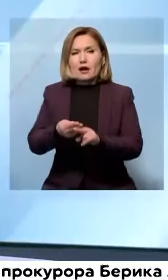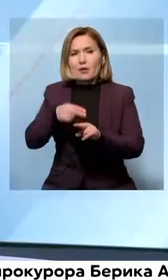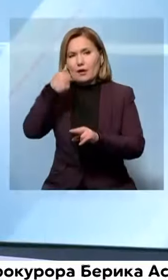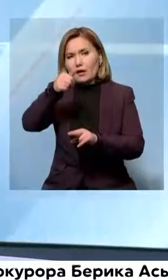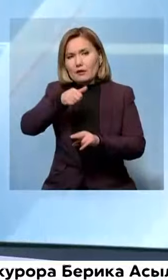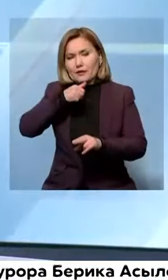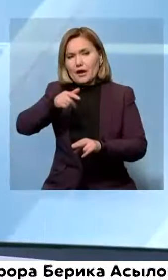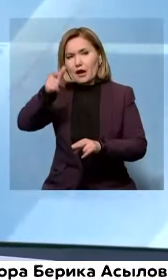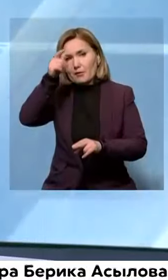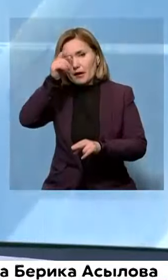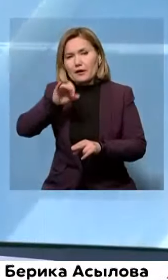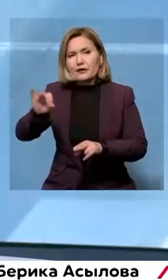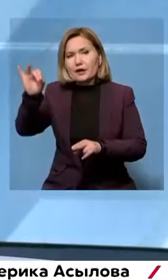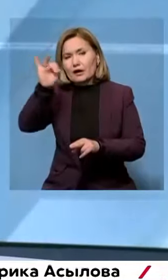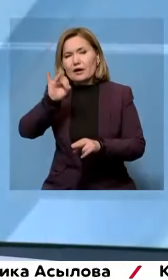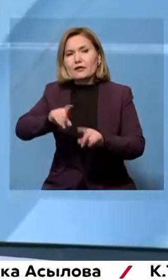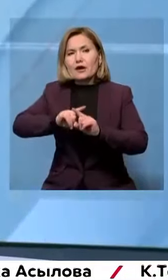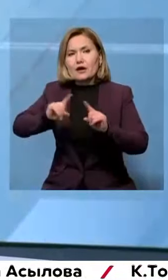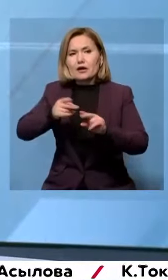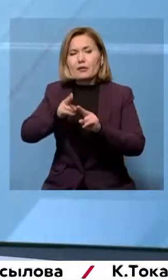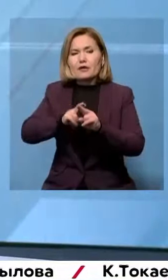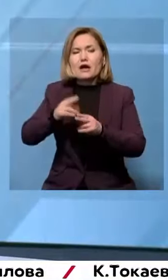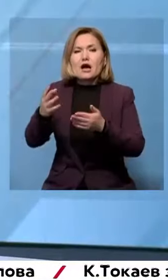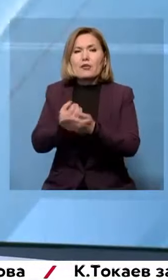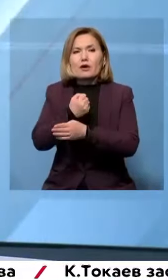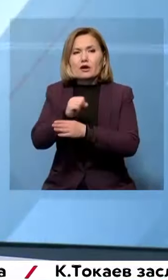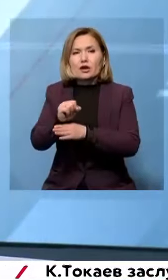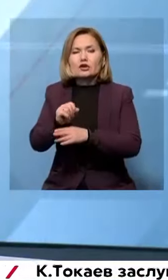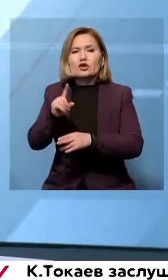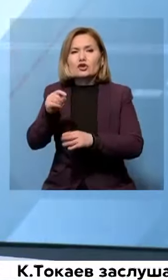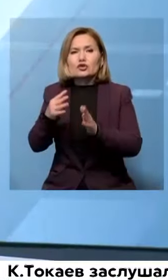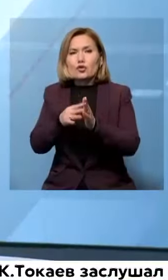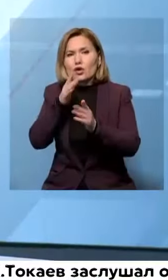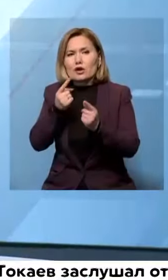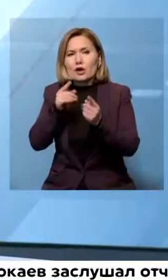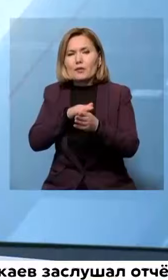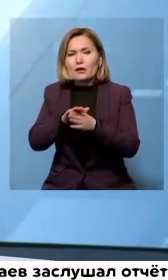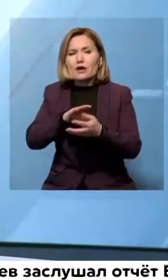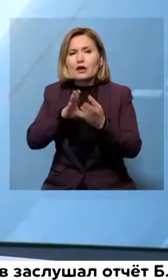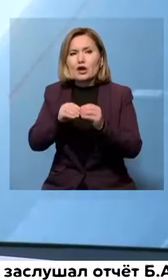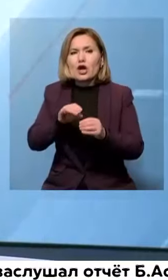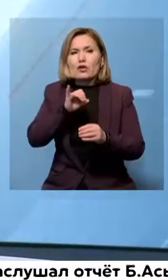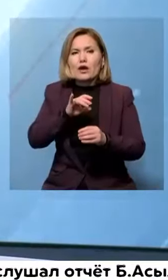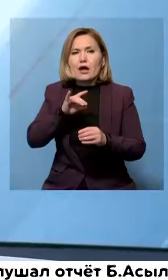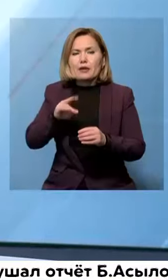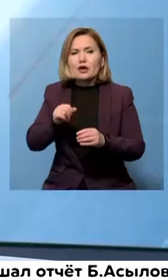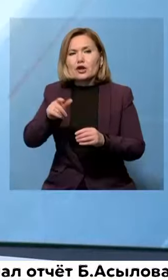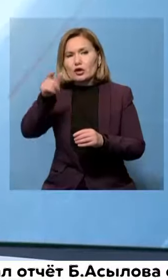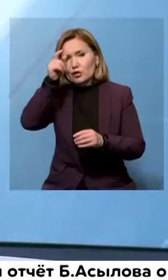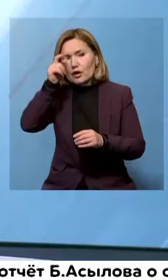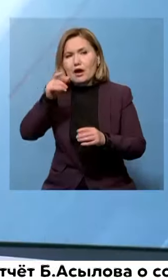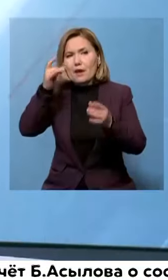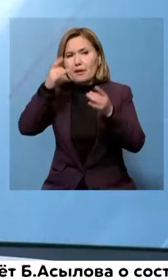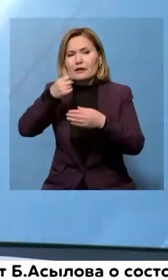Биыл Анадолы тарихында елеулі орны бар Чаннаккале жеңісіне 109 жыл толады. Осыған орай Юнус Эмре атындағы Түрік мәдени